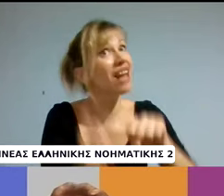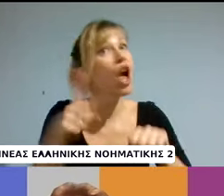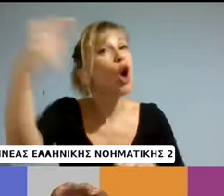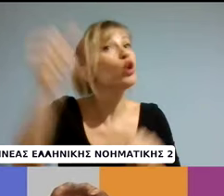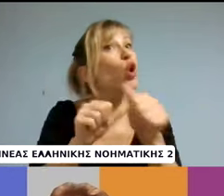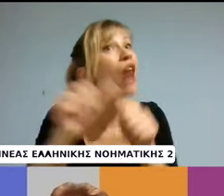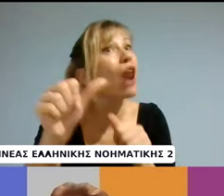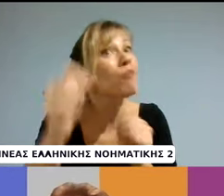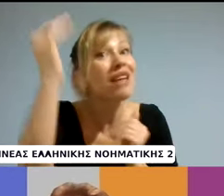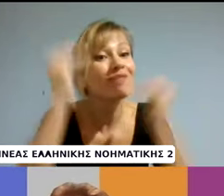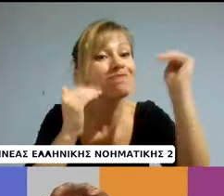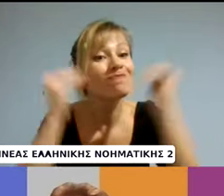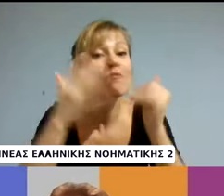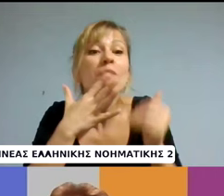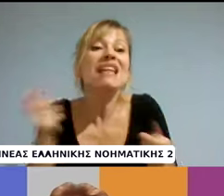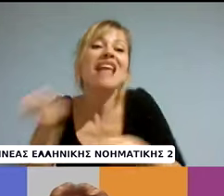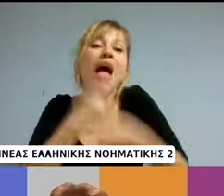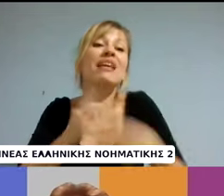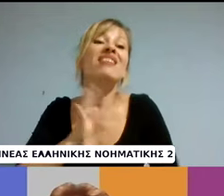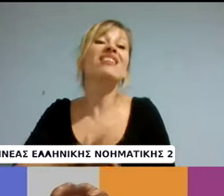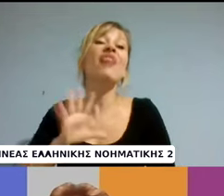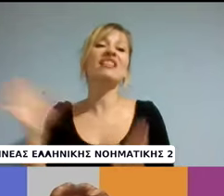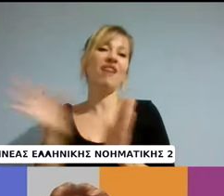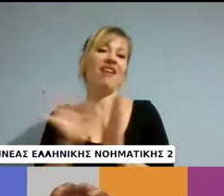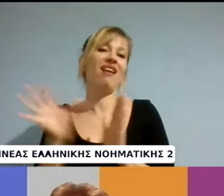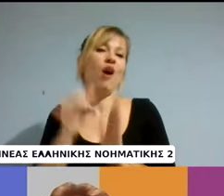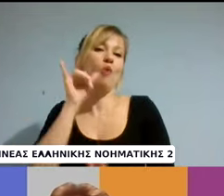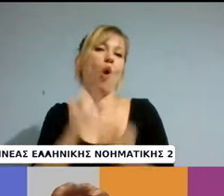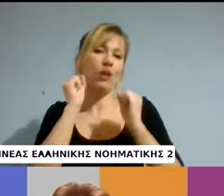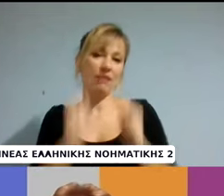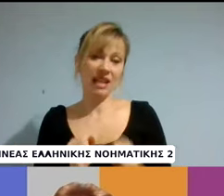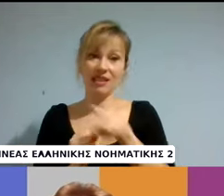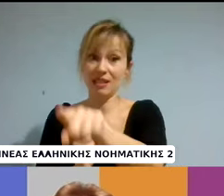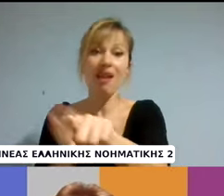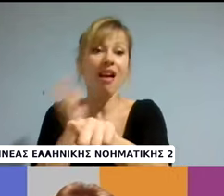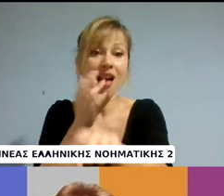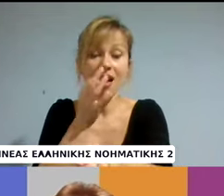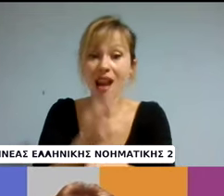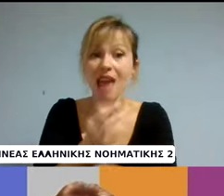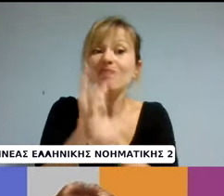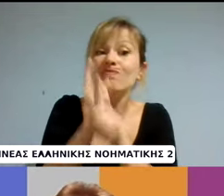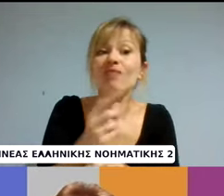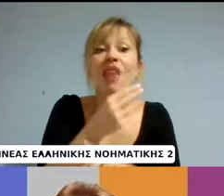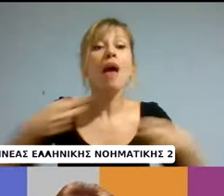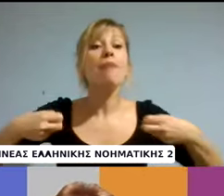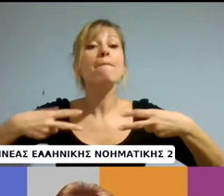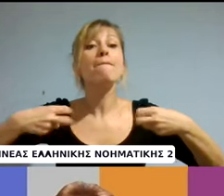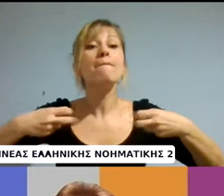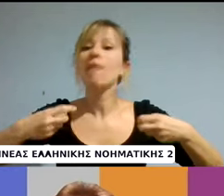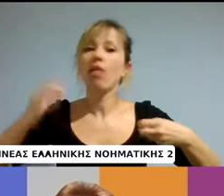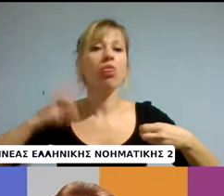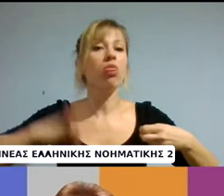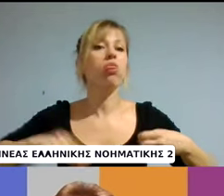Έτσι. Και σε πολλές περιπτώσεις, ειδικά στο κομμάτι του υποτιτλισμού, δεν είναι πιο συμφέρον